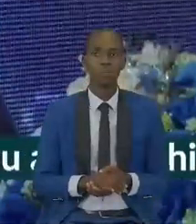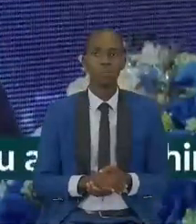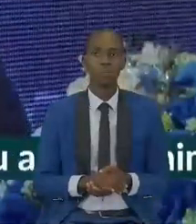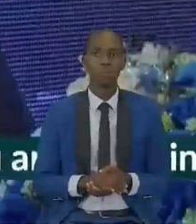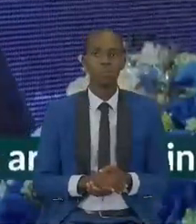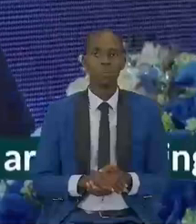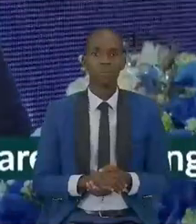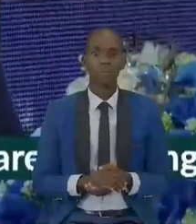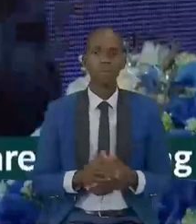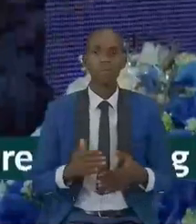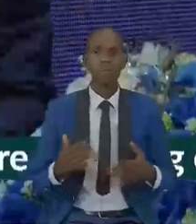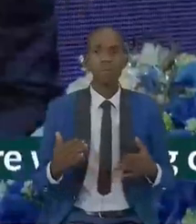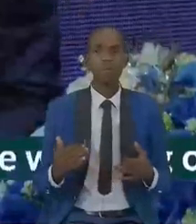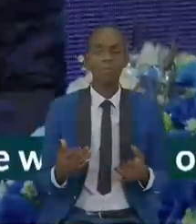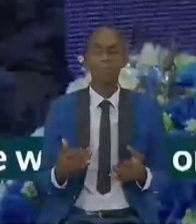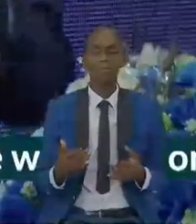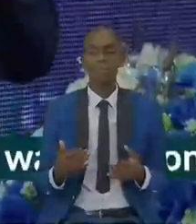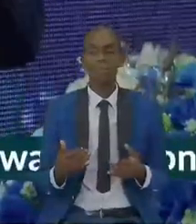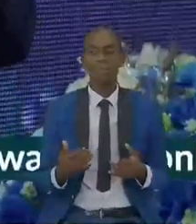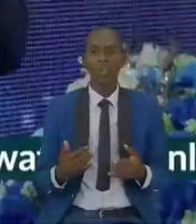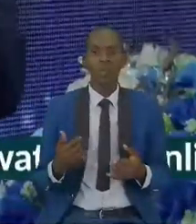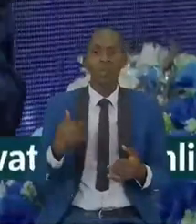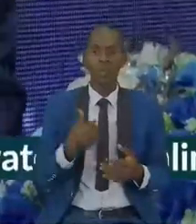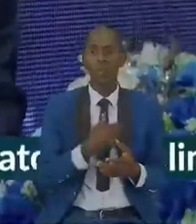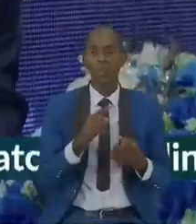Faisons tout possible pour porter